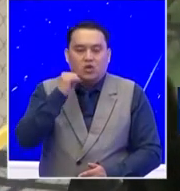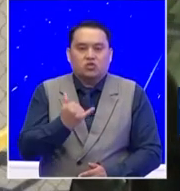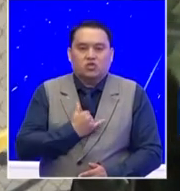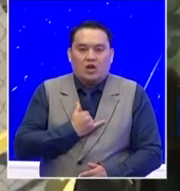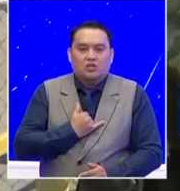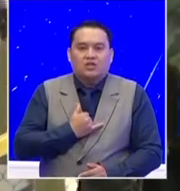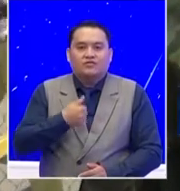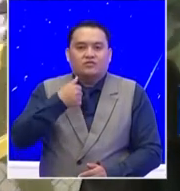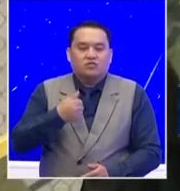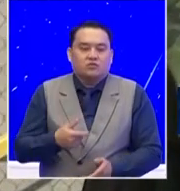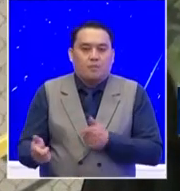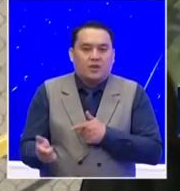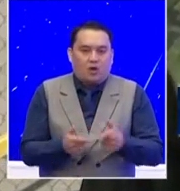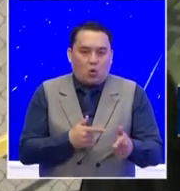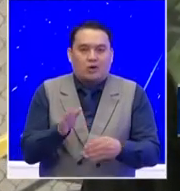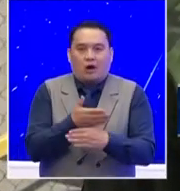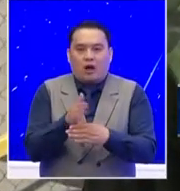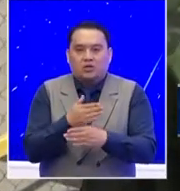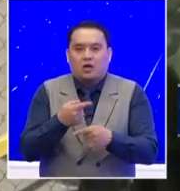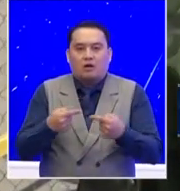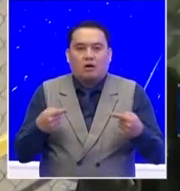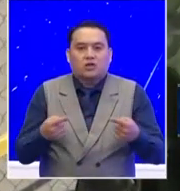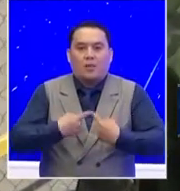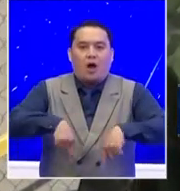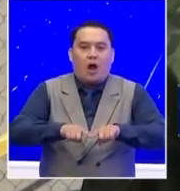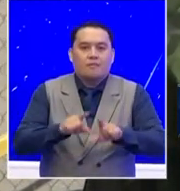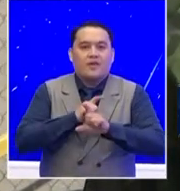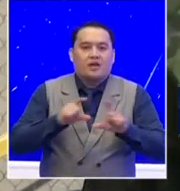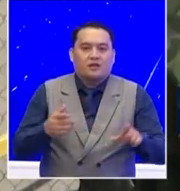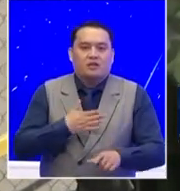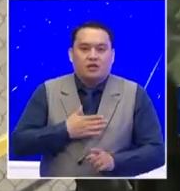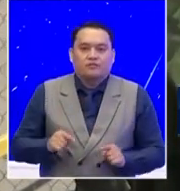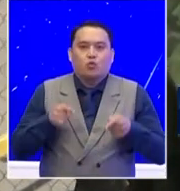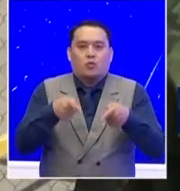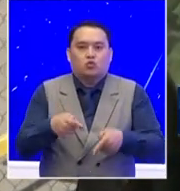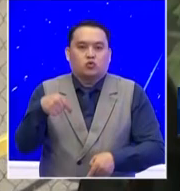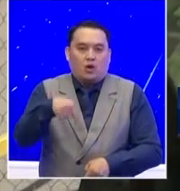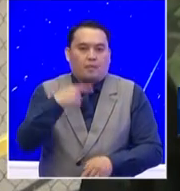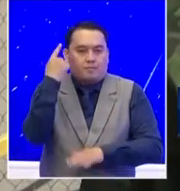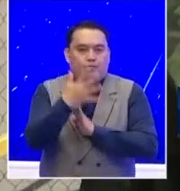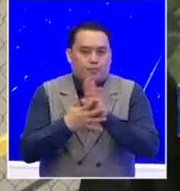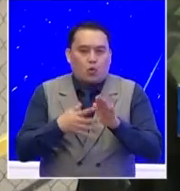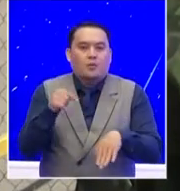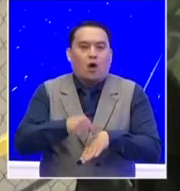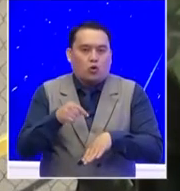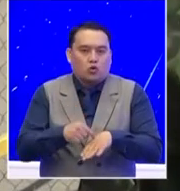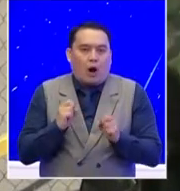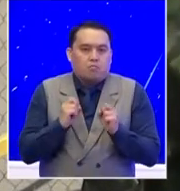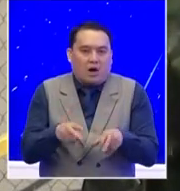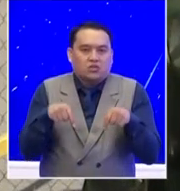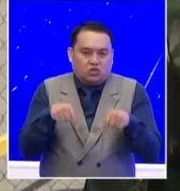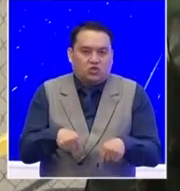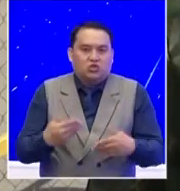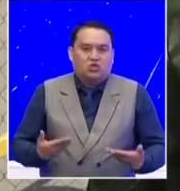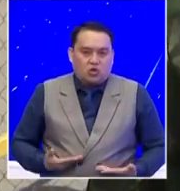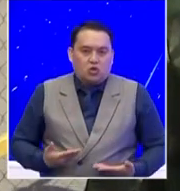собрали буквально вчера. Призывников разделили по различным объектам, и наш взвод попал сюда. Мы осознаем всю опасность, которой подвергаем себя,